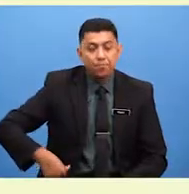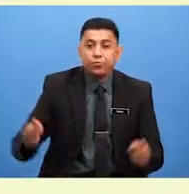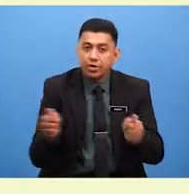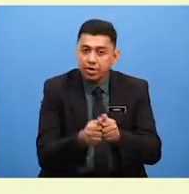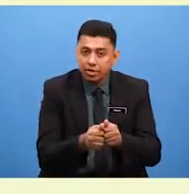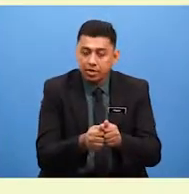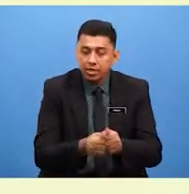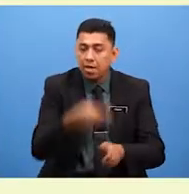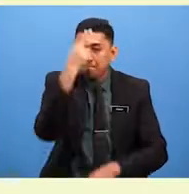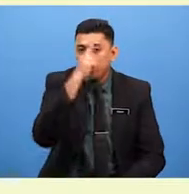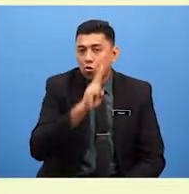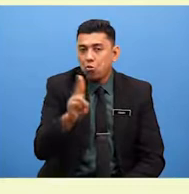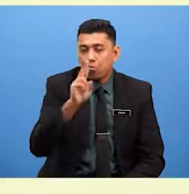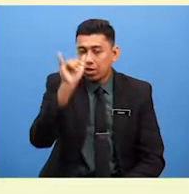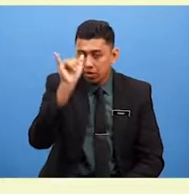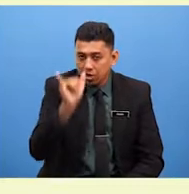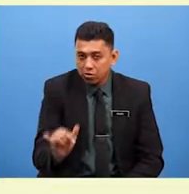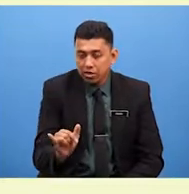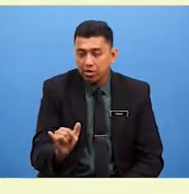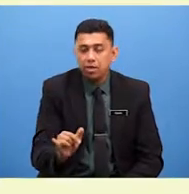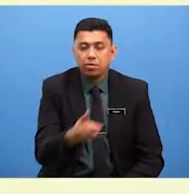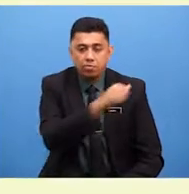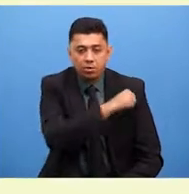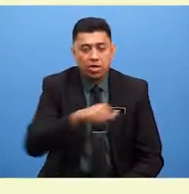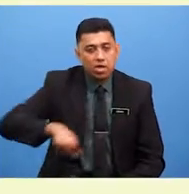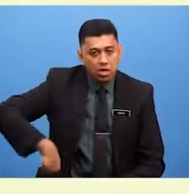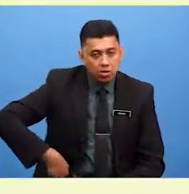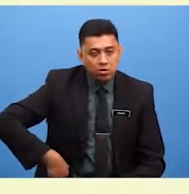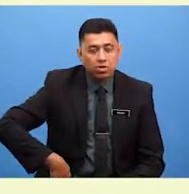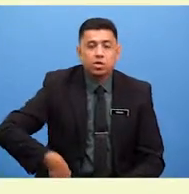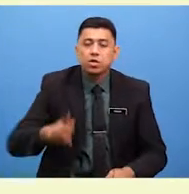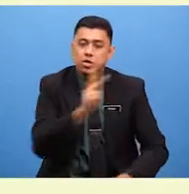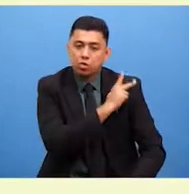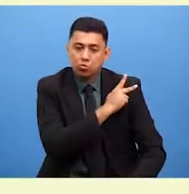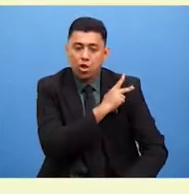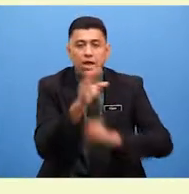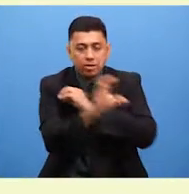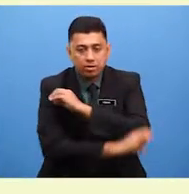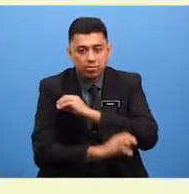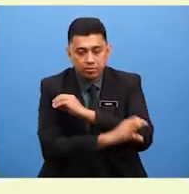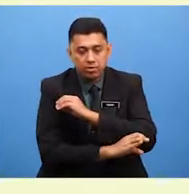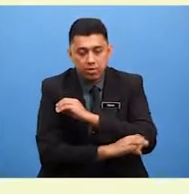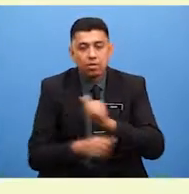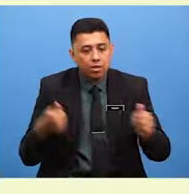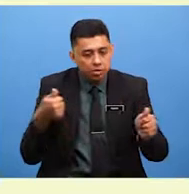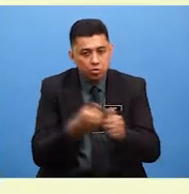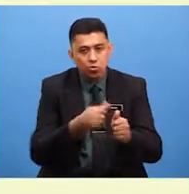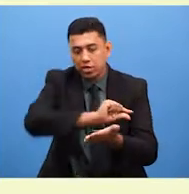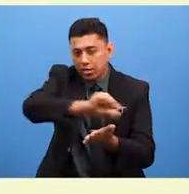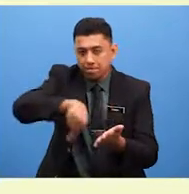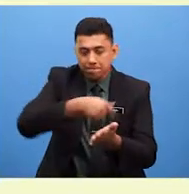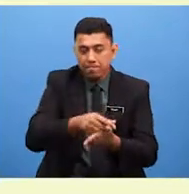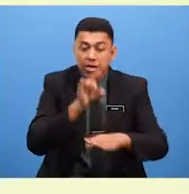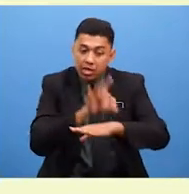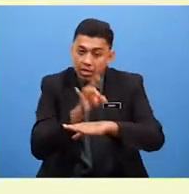dengan menghormati Yang di-Pertuan Agong sebagai Ketua Negara dan ikut segala